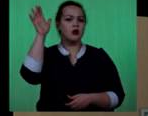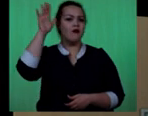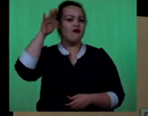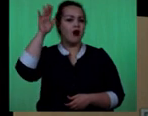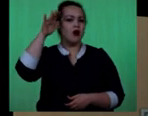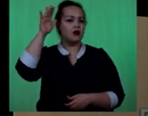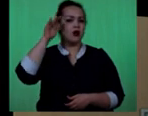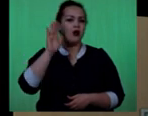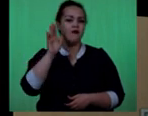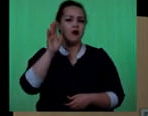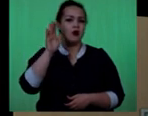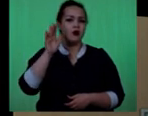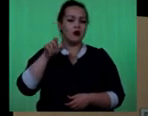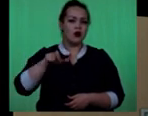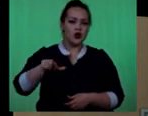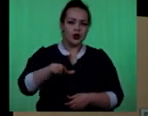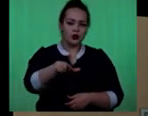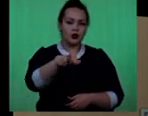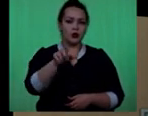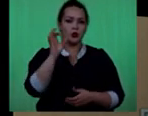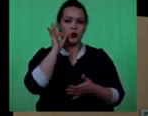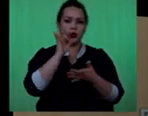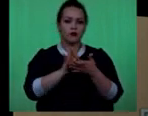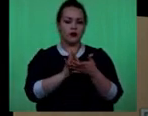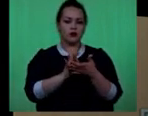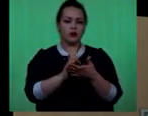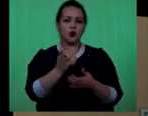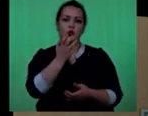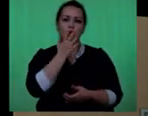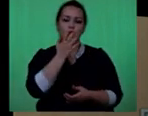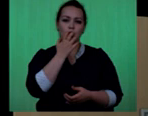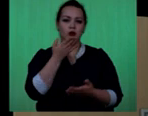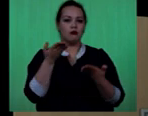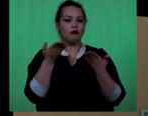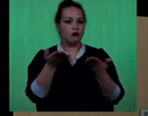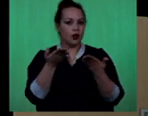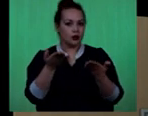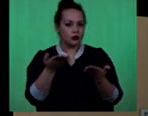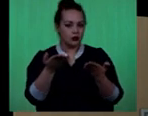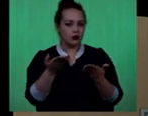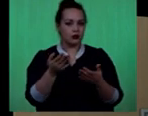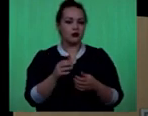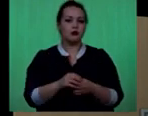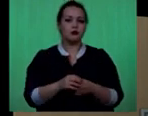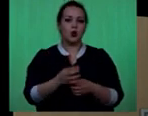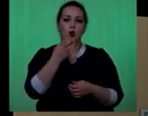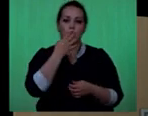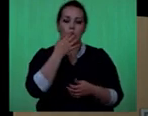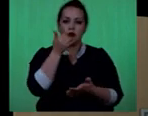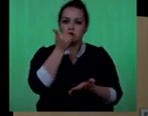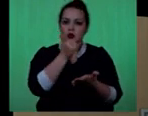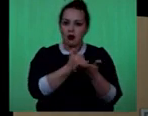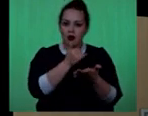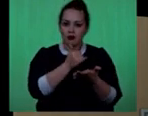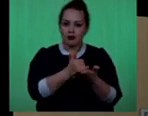реке варианты ответов а согрета печкой б согрета чайником в